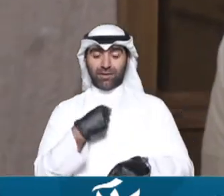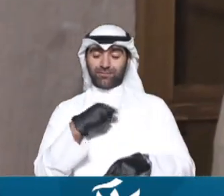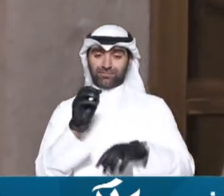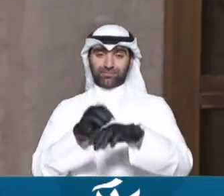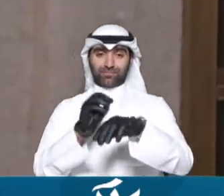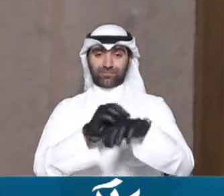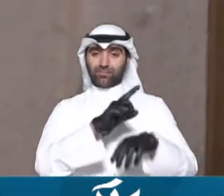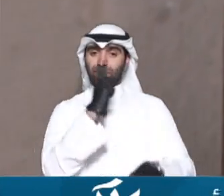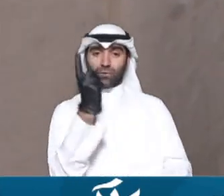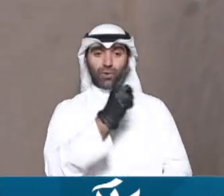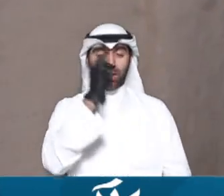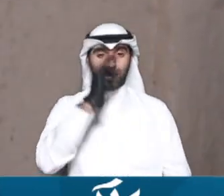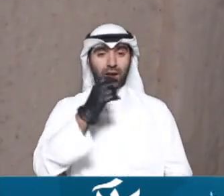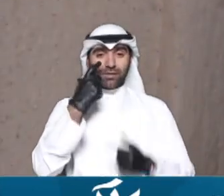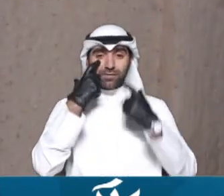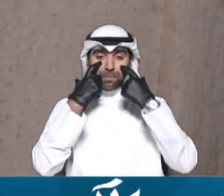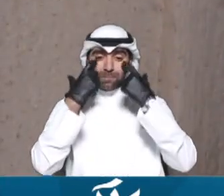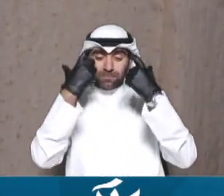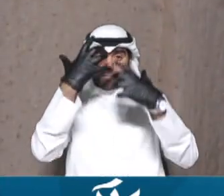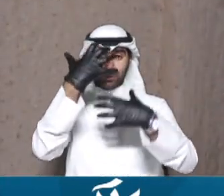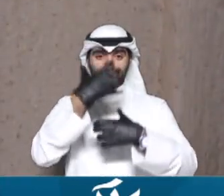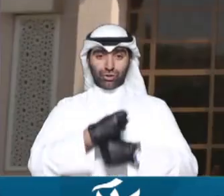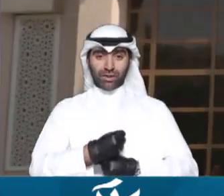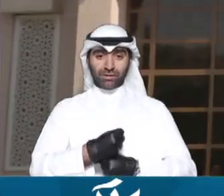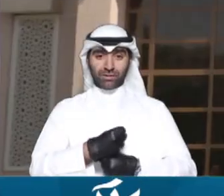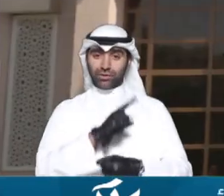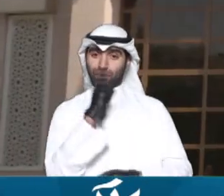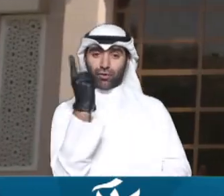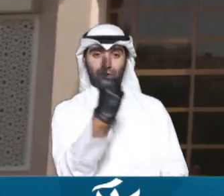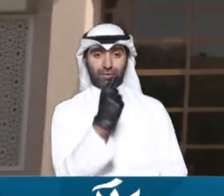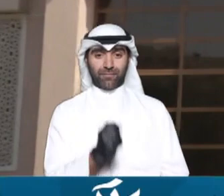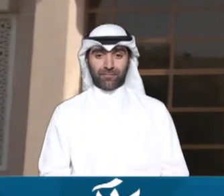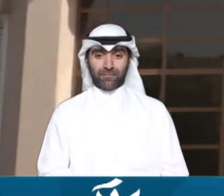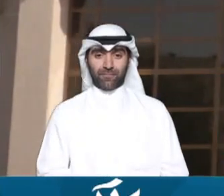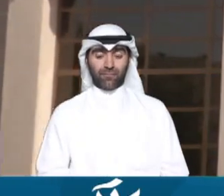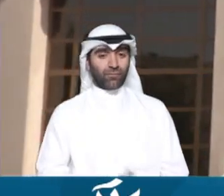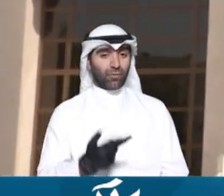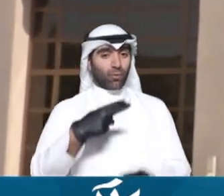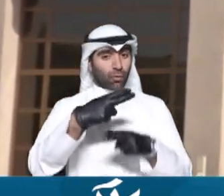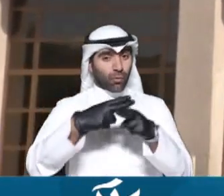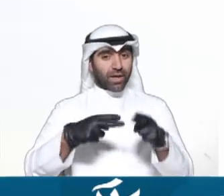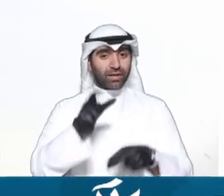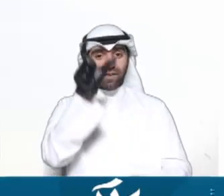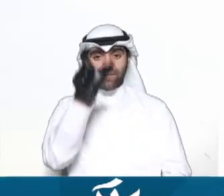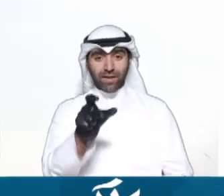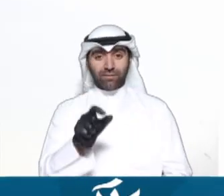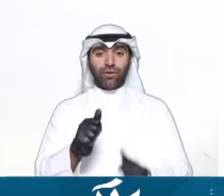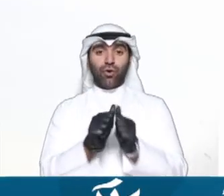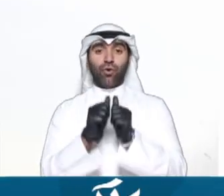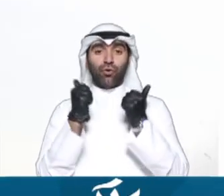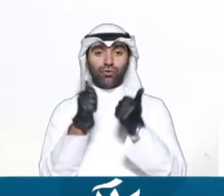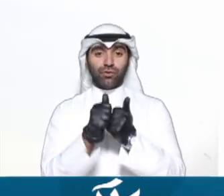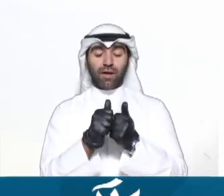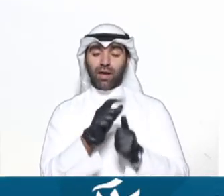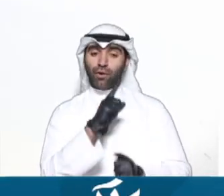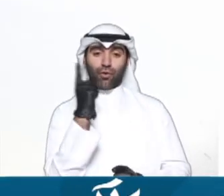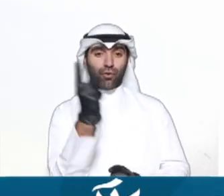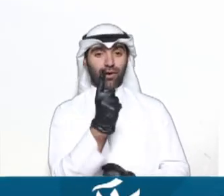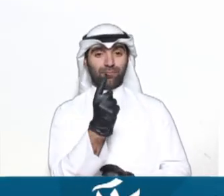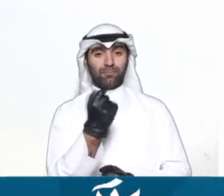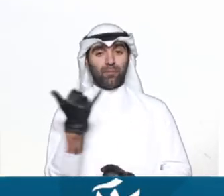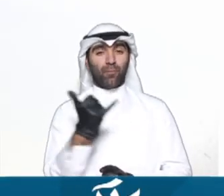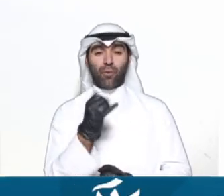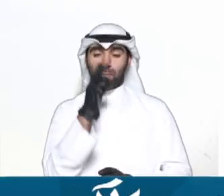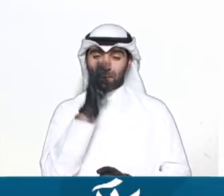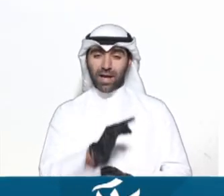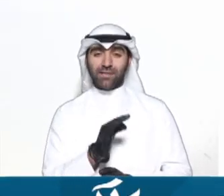وهي واجب شرعي في حق النفس والمجتمع. ومهما كانت الإجراءات الاحترازية ليست بالأمر السهل، خاصة